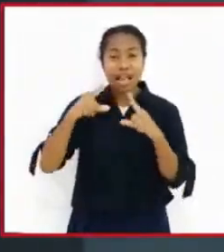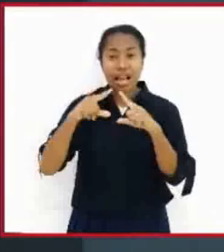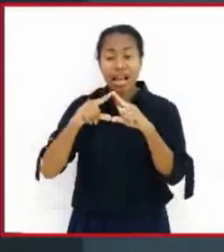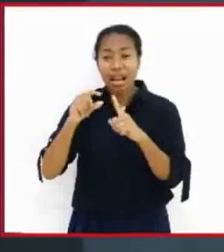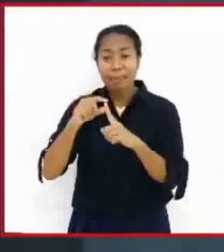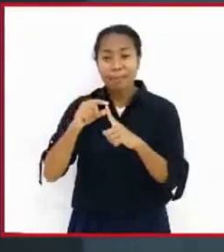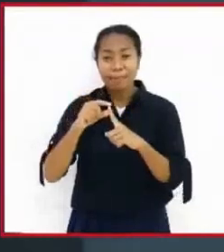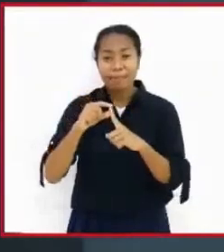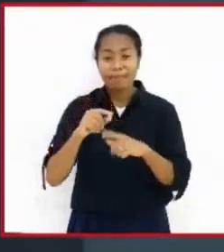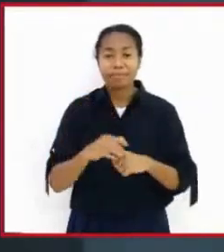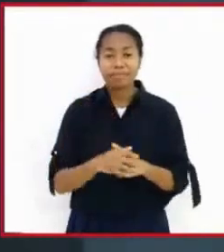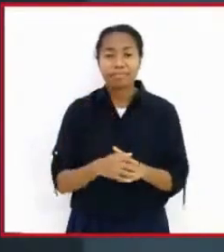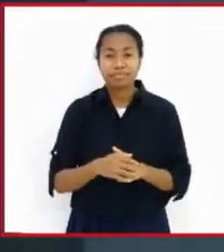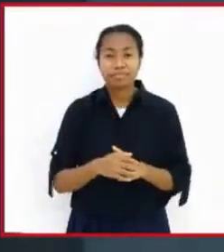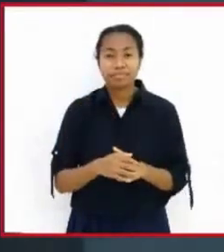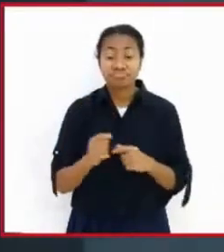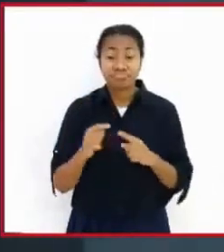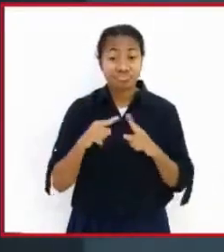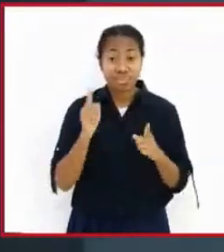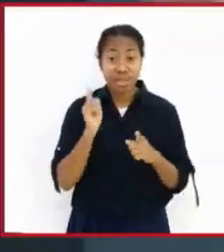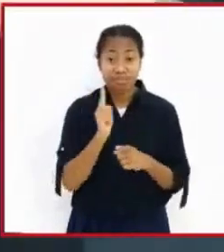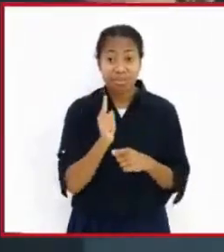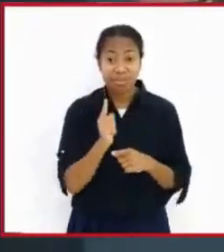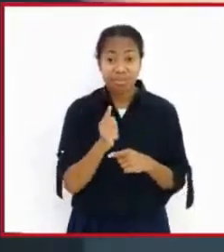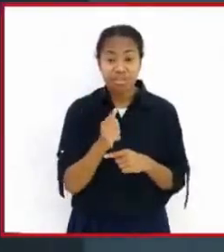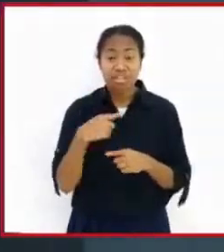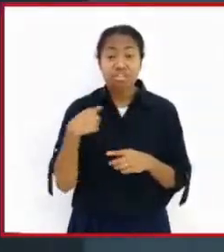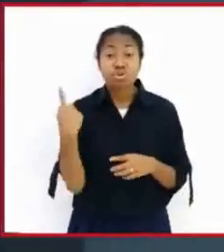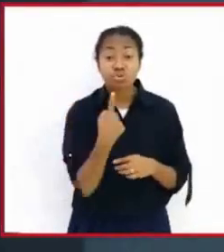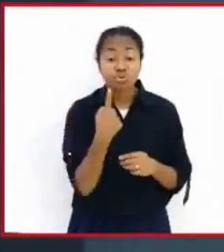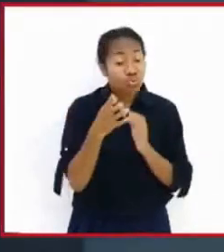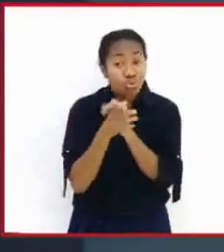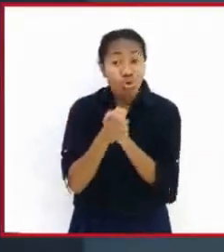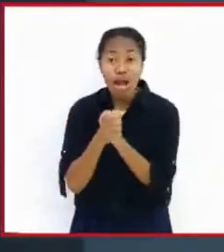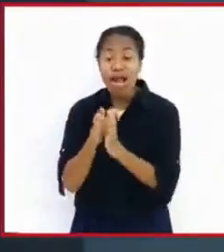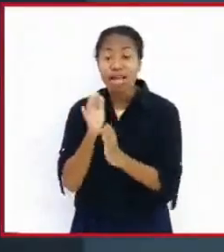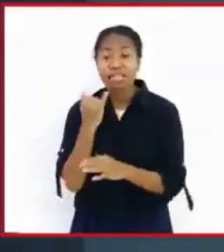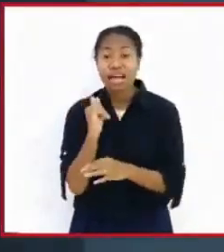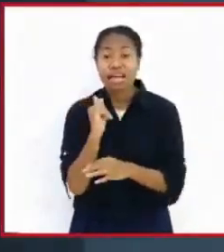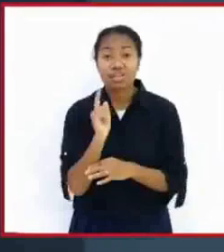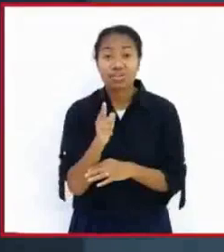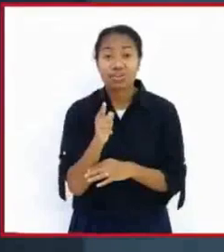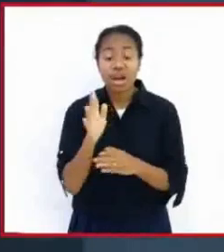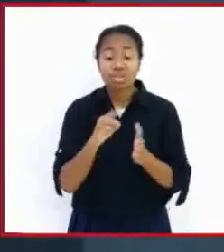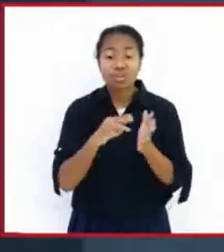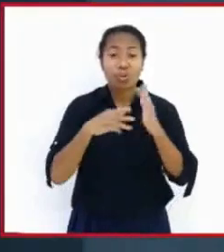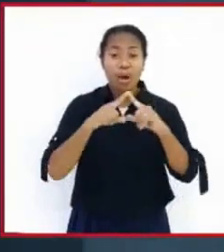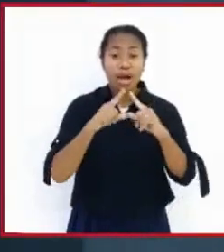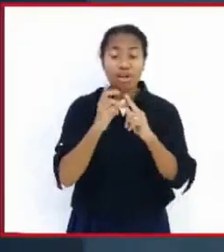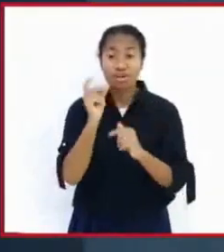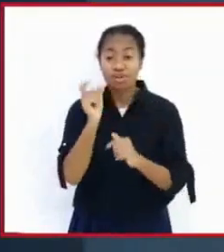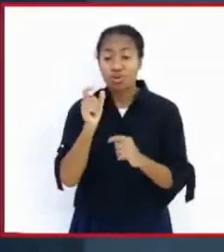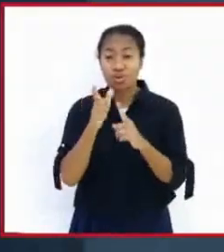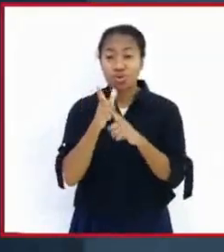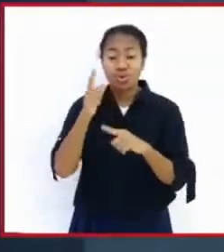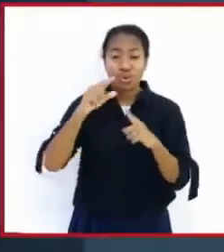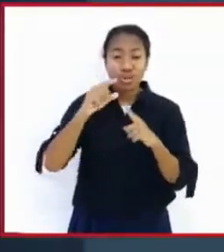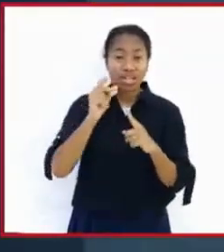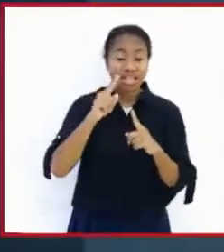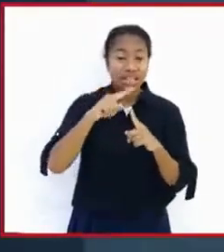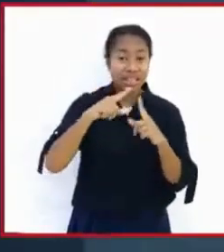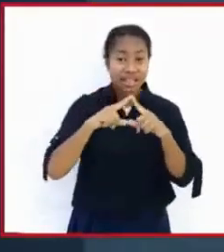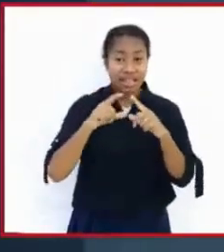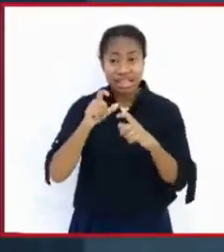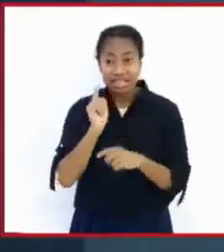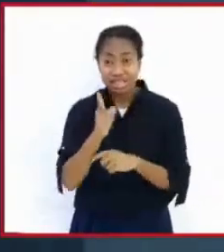kesembuhannya tapi seluruh doa-doanya itu atau mayoritas doa-doanya itu hanya